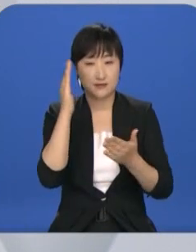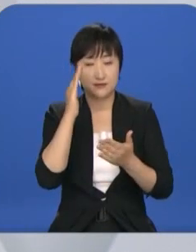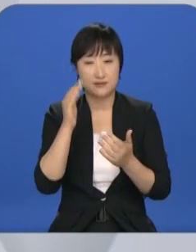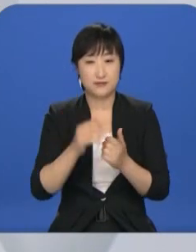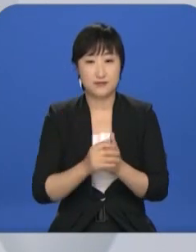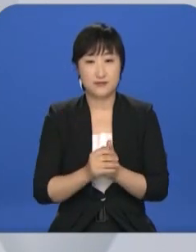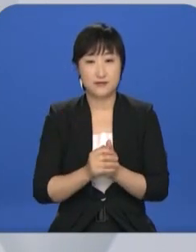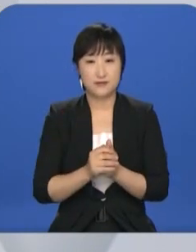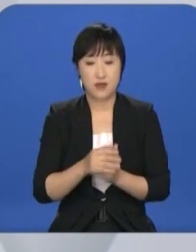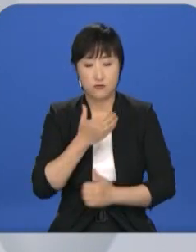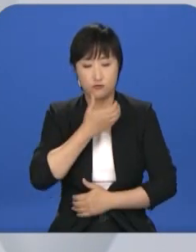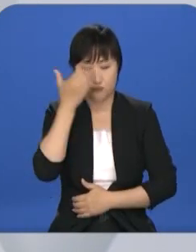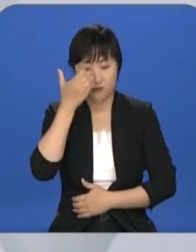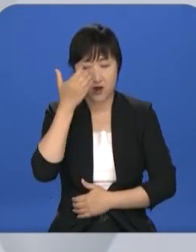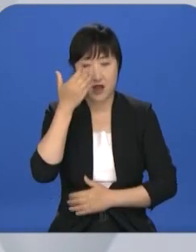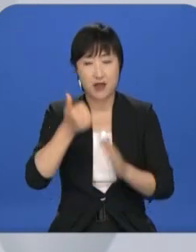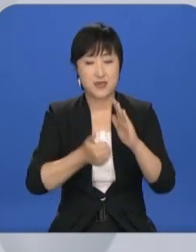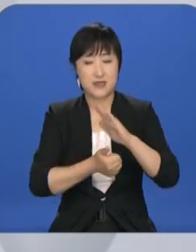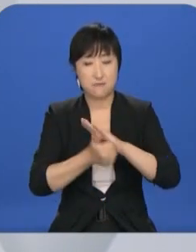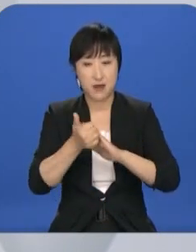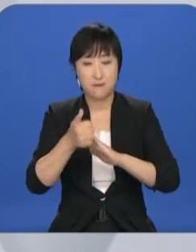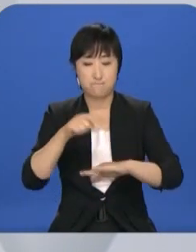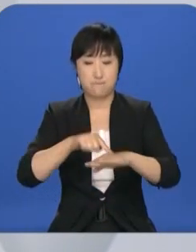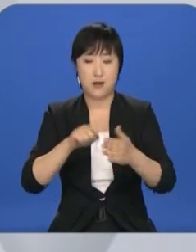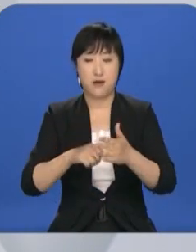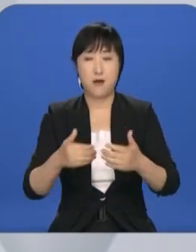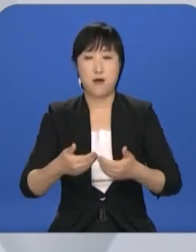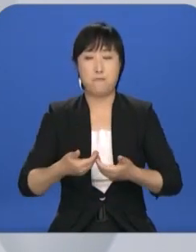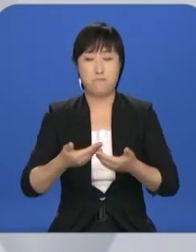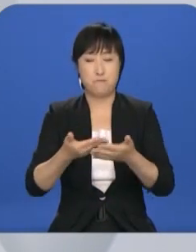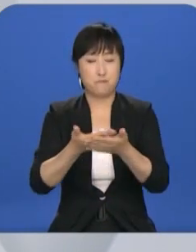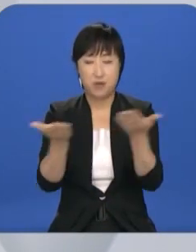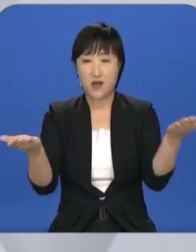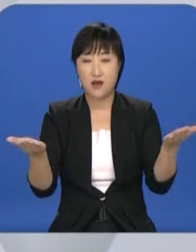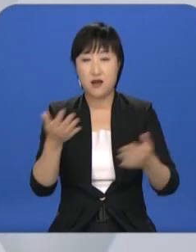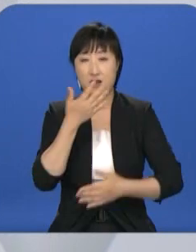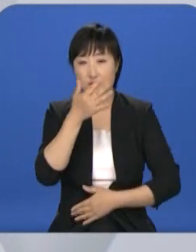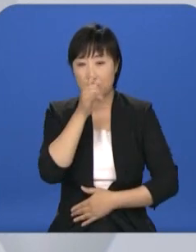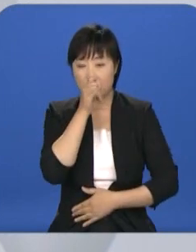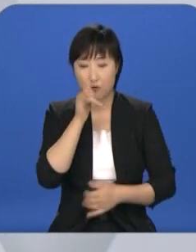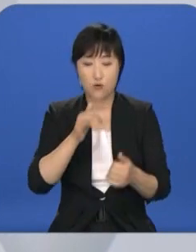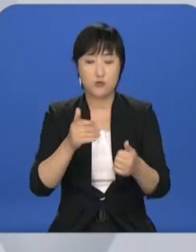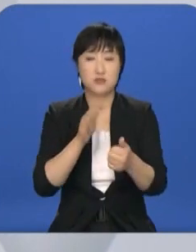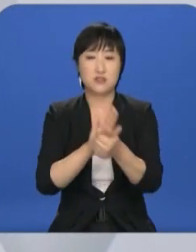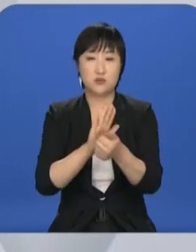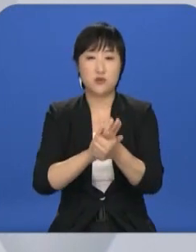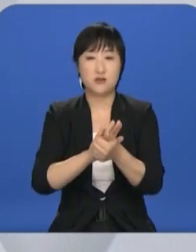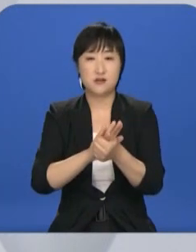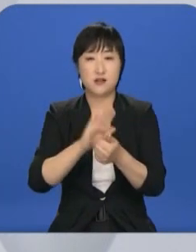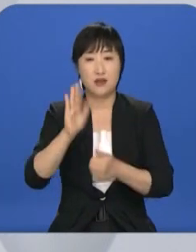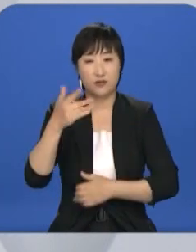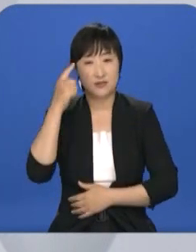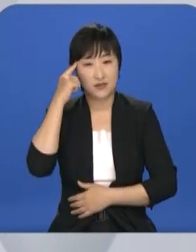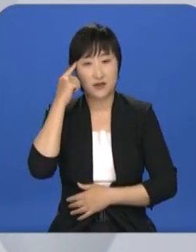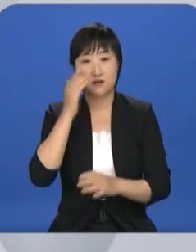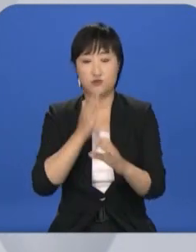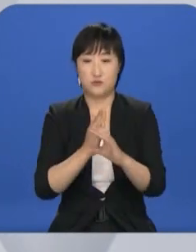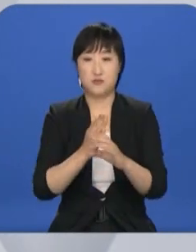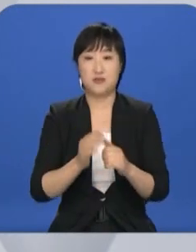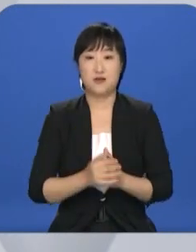진도 학생들의 꿈과 희망을 마음껏 펼칠 수 있도록 적극 지원을 해야 된다고 생각을 하고